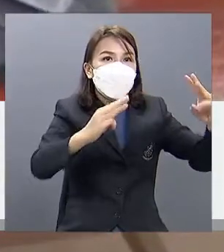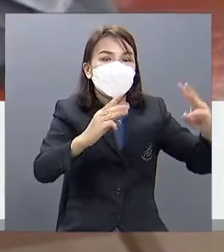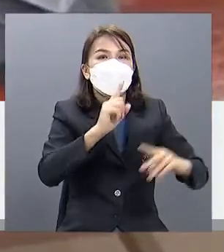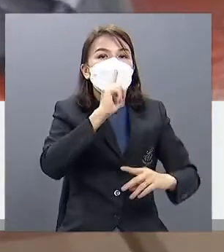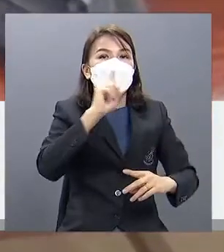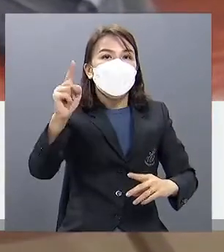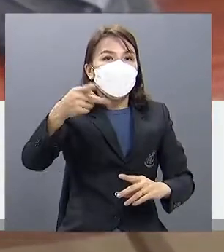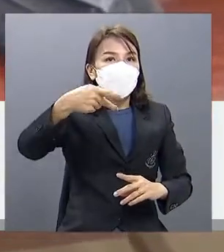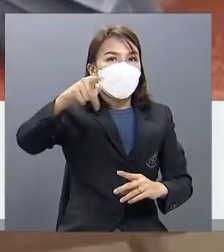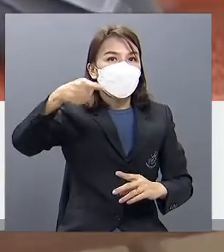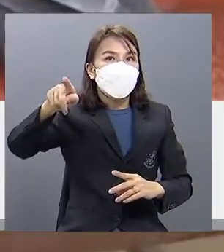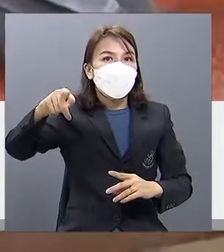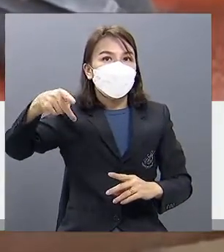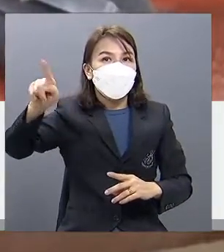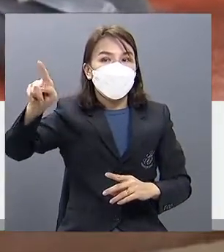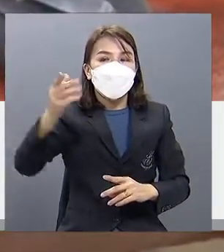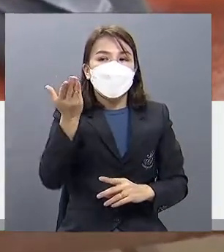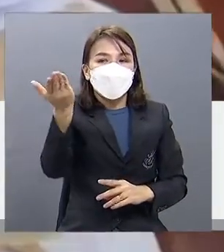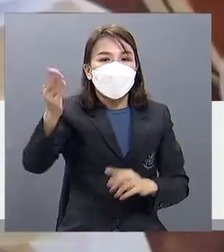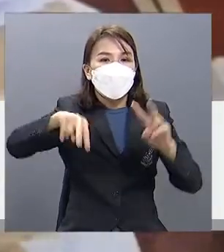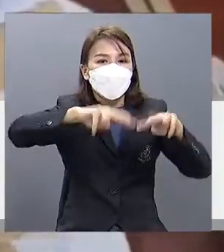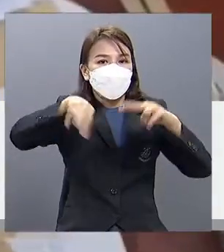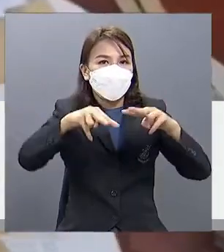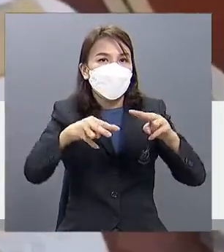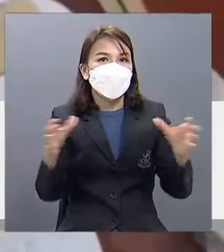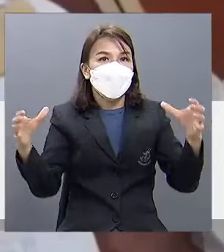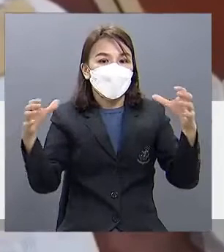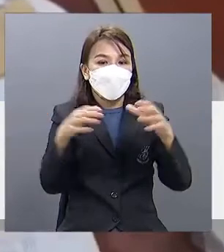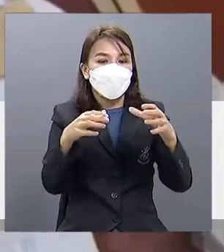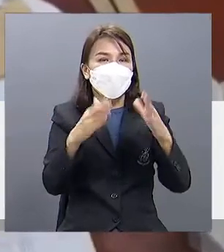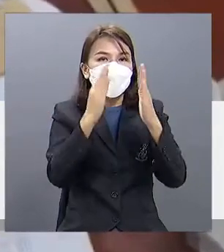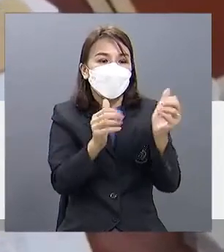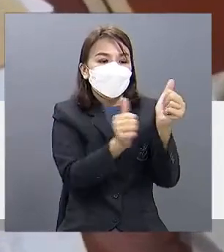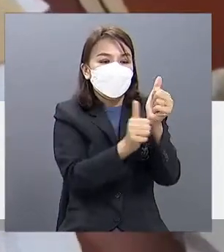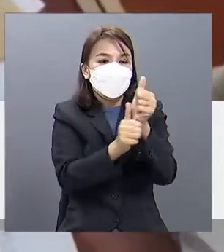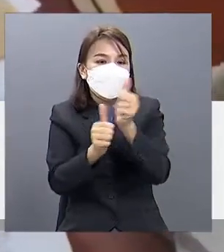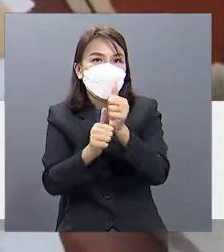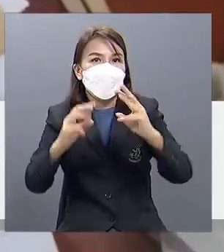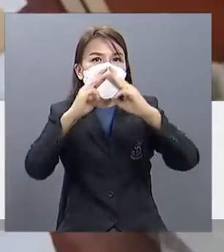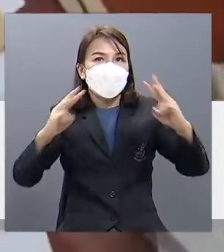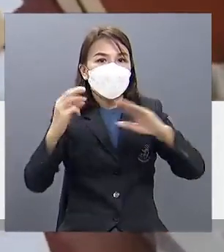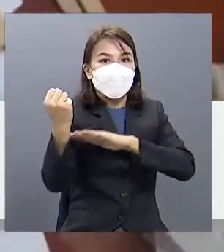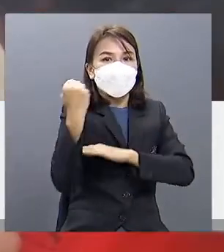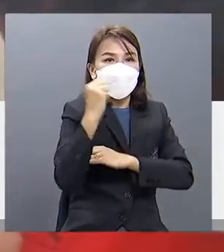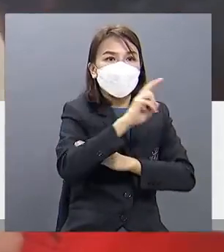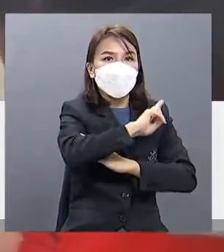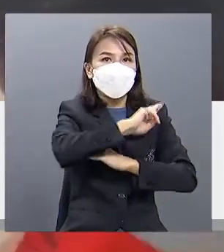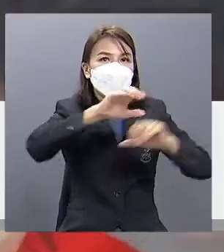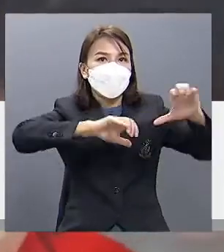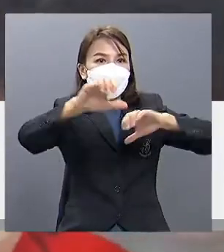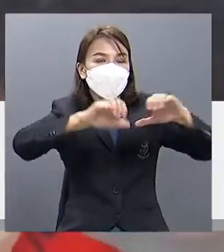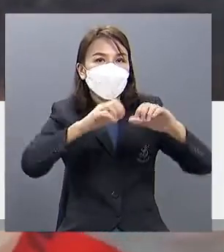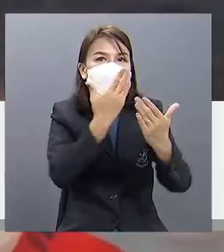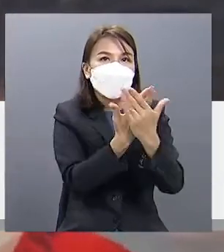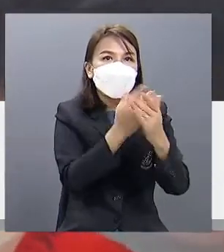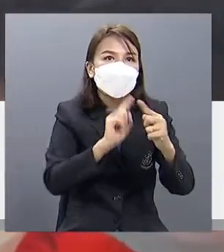ให้ช่วยตรวจสอบเพราะว่ามีกลุ่มวิทยาวจกรของวัดและคนใกล้ชิดที่มีอำนาจหน้าที่ดูแลจัดการทรัพย์สินยักยอกเงินวัดไปเป็นจ